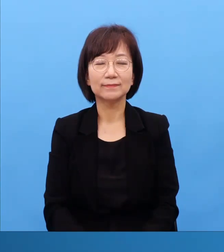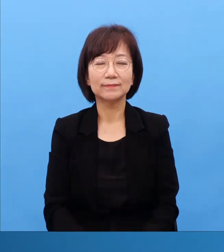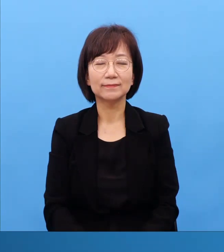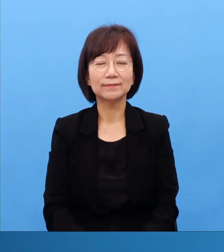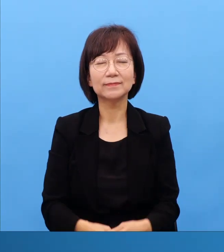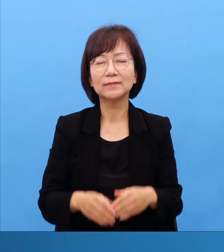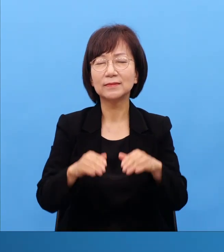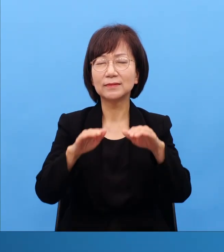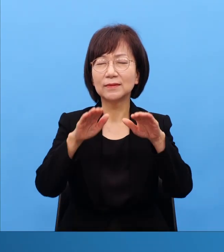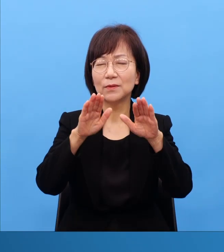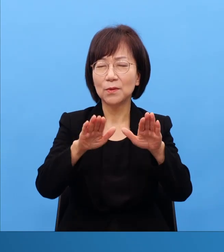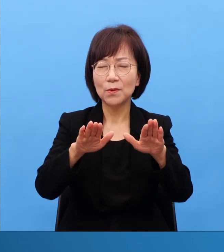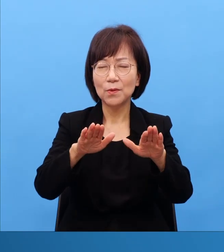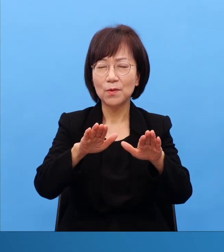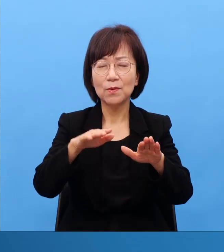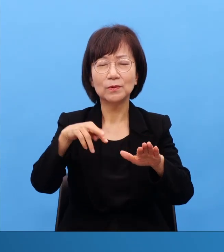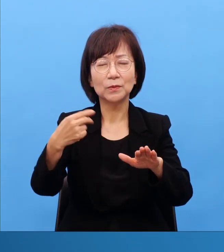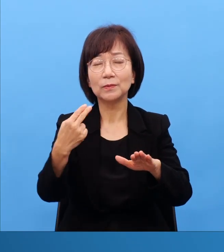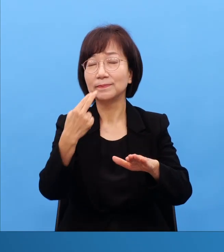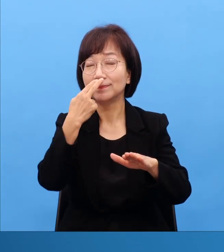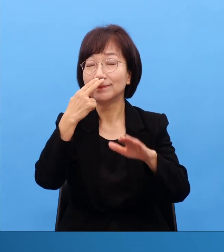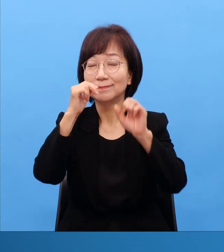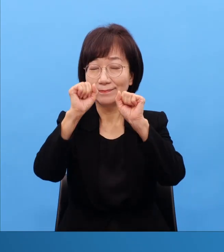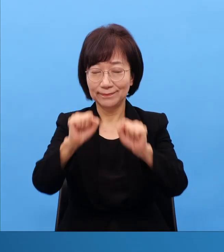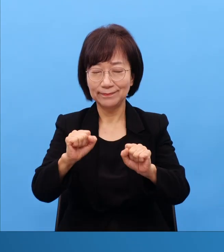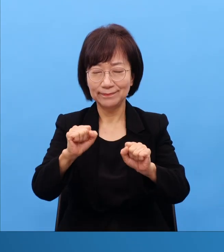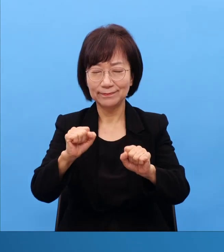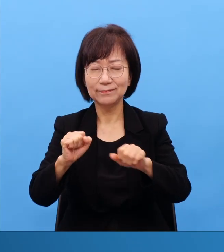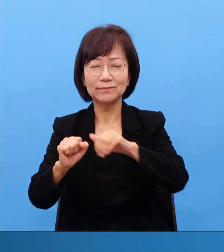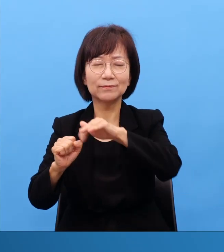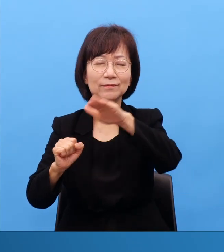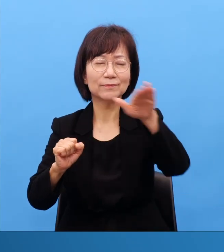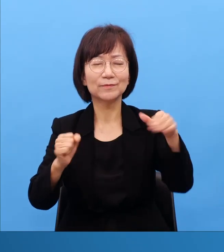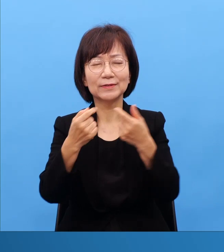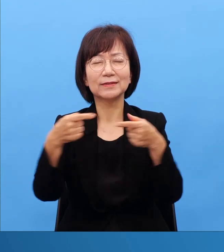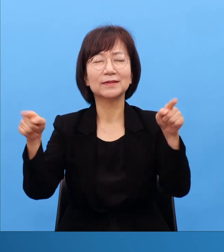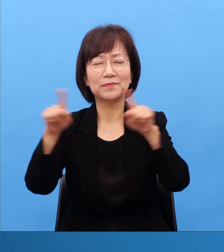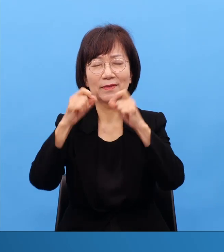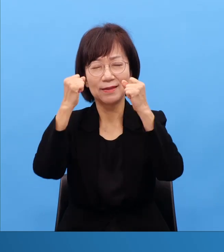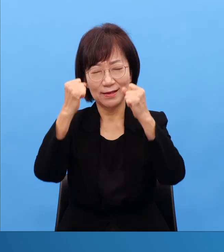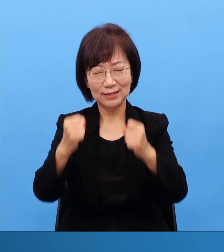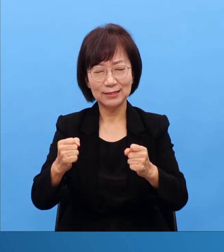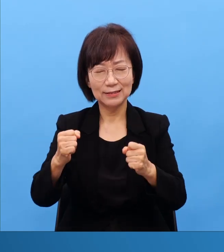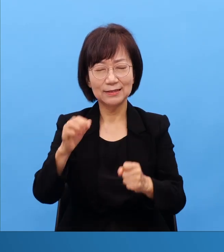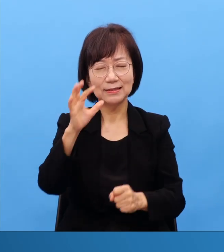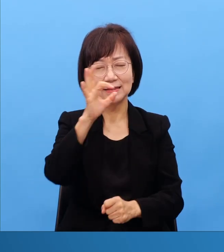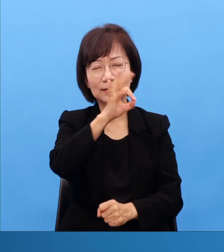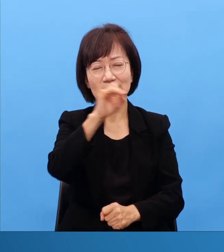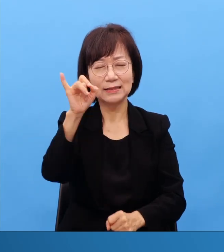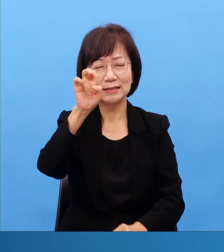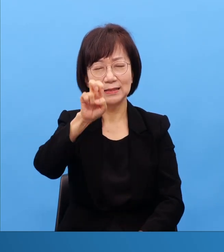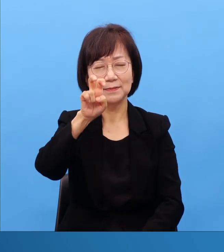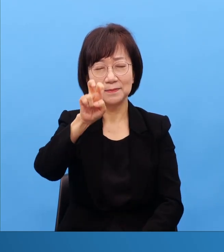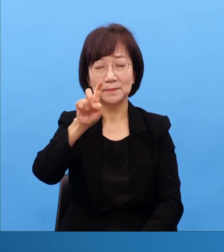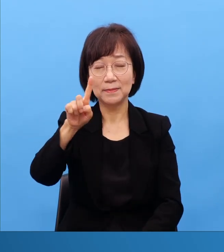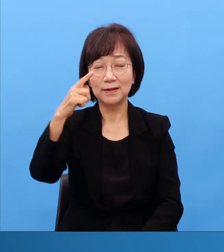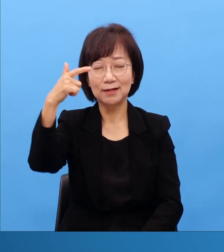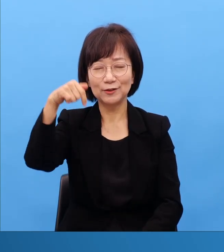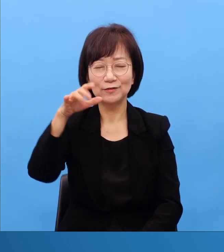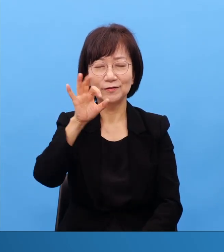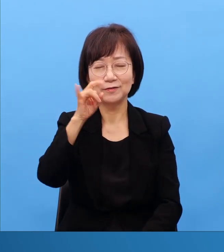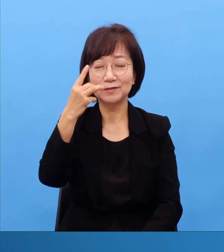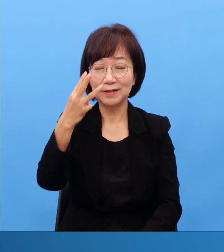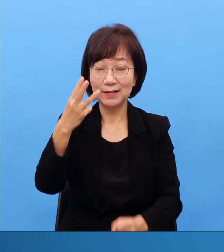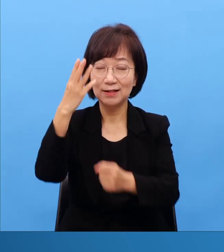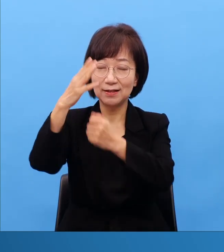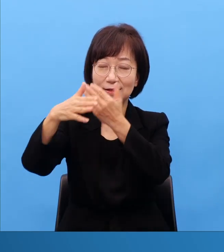오늘도 살아계셔서 우리와 함께 하시는 임마누엘 하나님께 예배드리게 하심을 감사드립니다. We thank you for leading